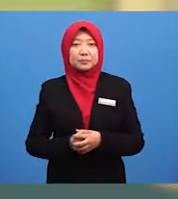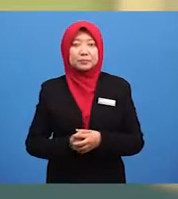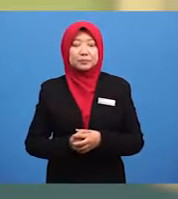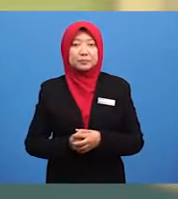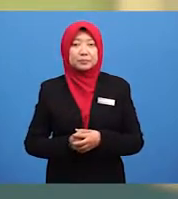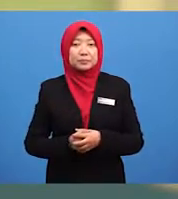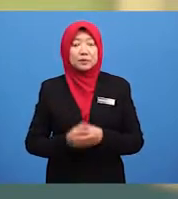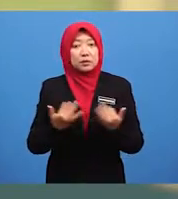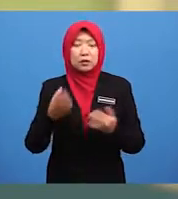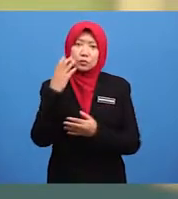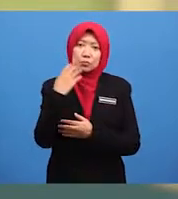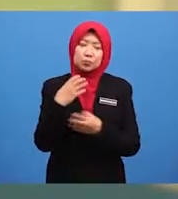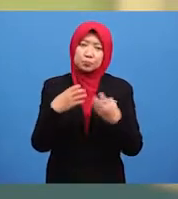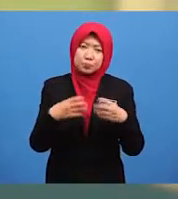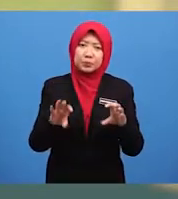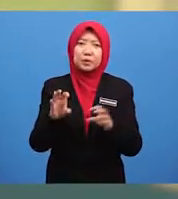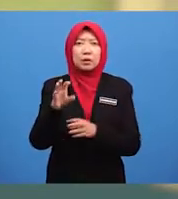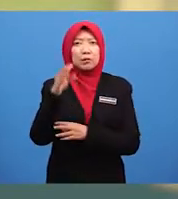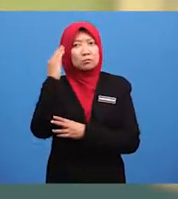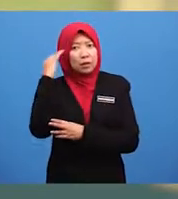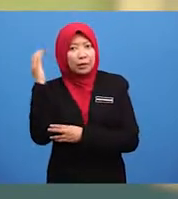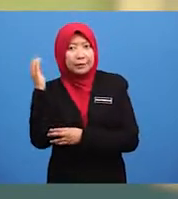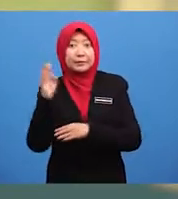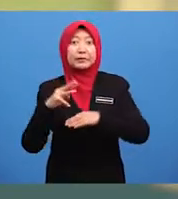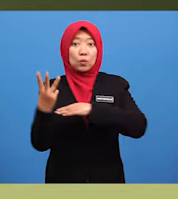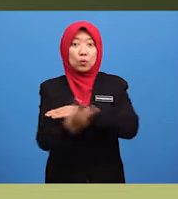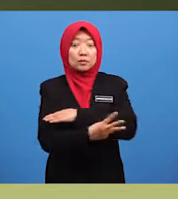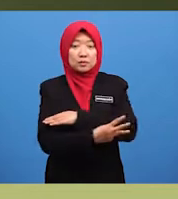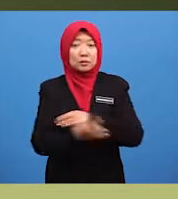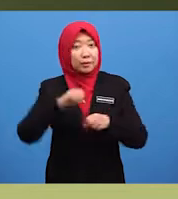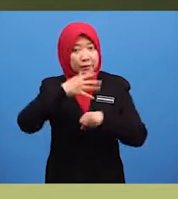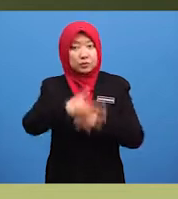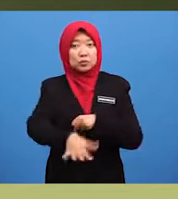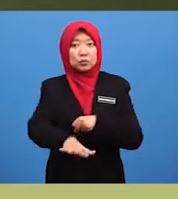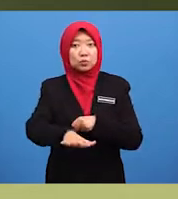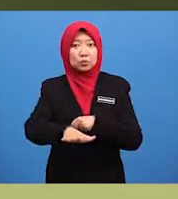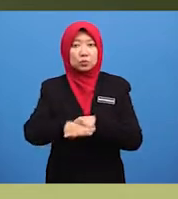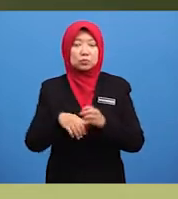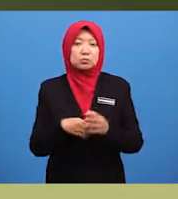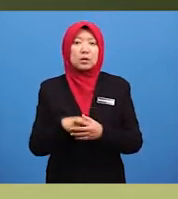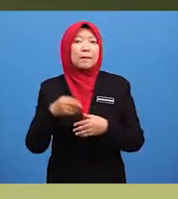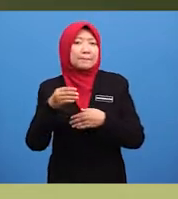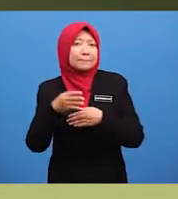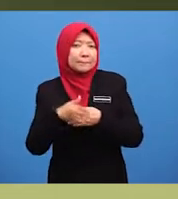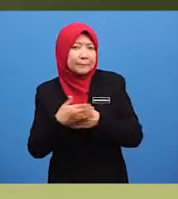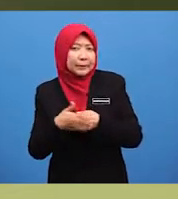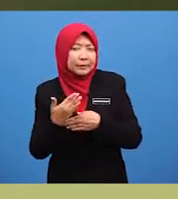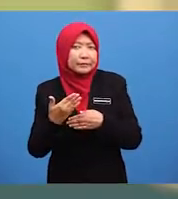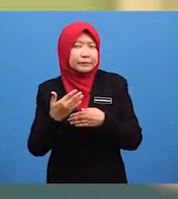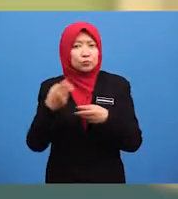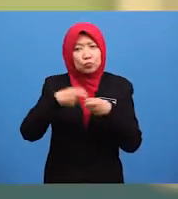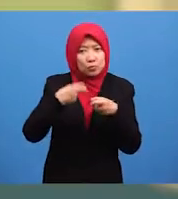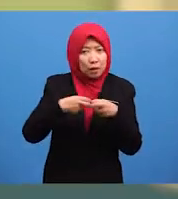baik, kita cuba bayangkan kita berada di kawasan air terjun. Mudah atau tidak untuk kita sampai ke